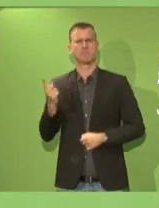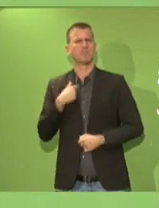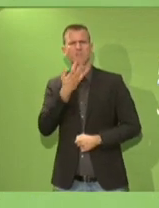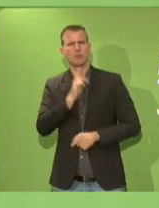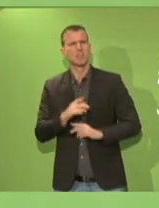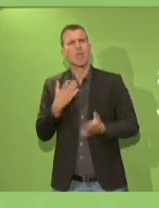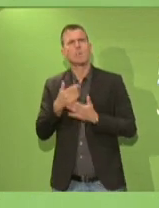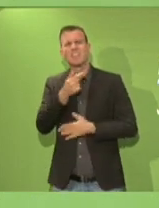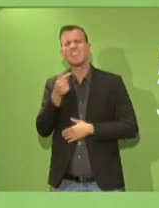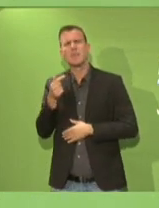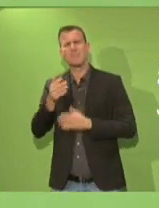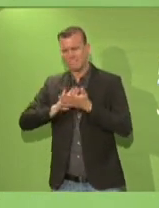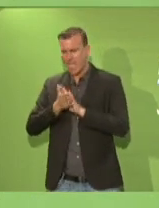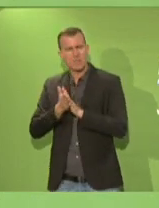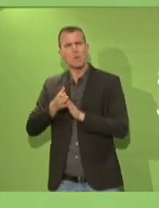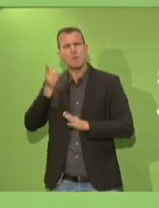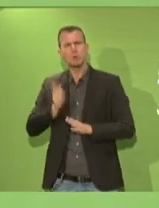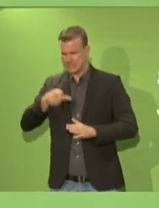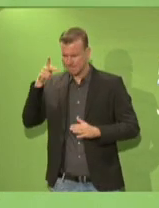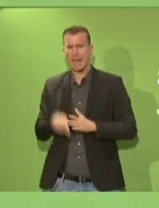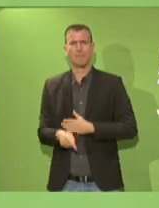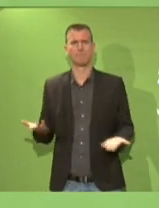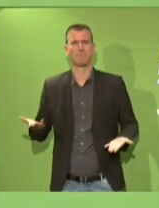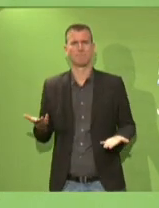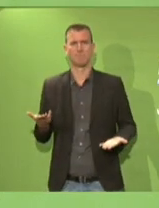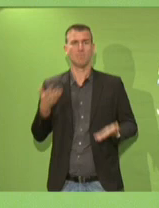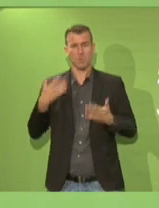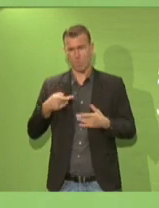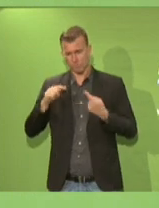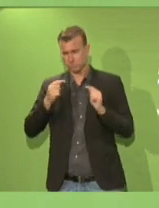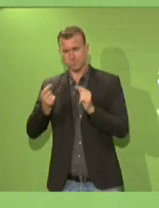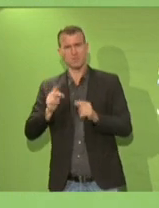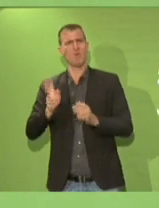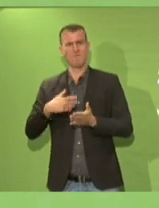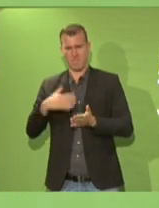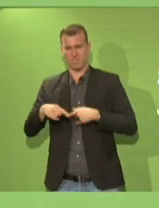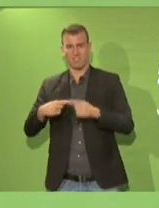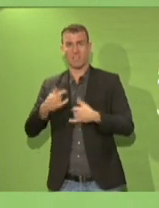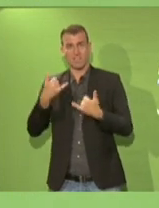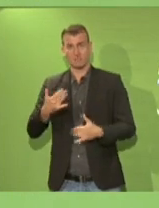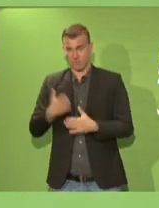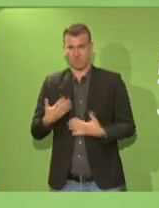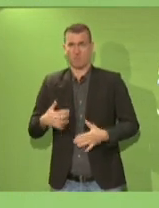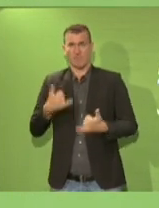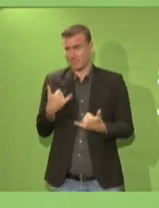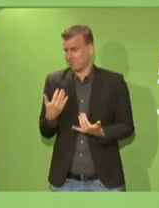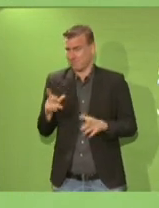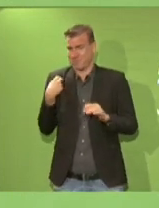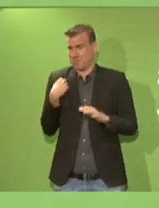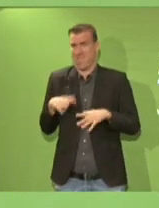diese TTIP-Verhandlungen gestoppt werden. Da ist der Kampf noch lange nicht zu Ende. Er fängt gerade erst an.